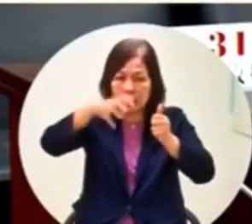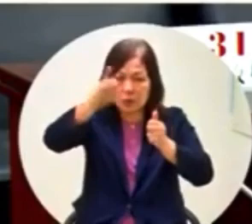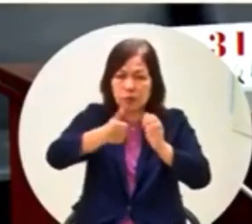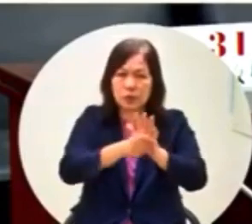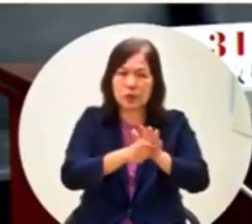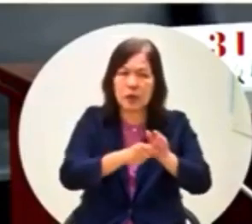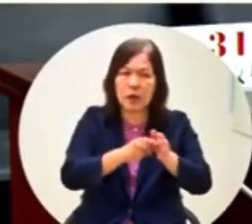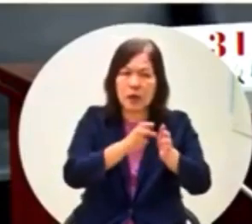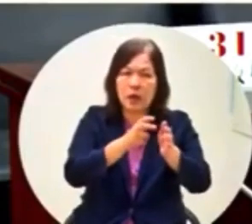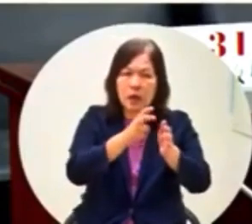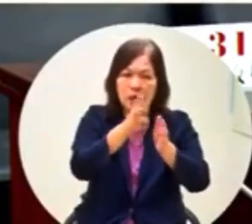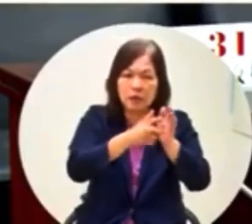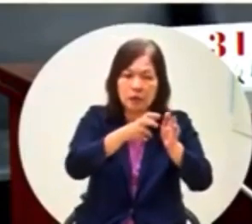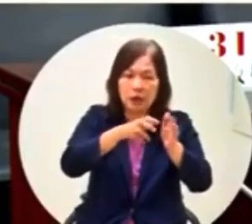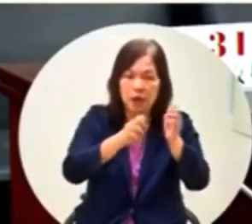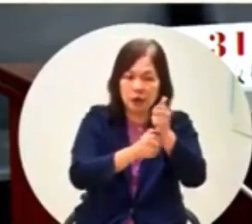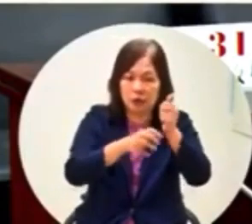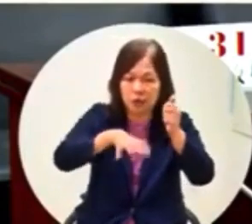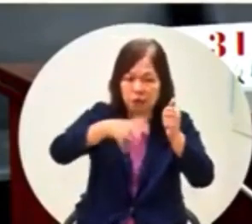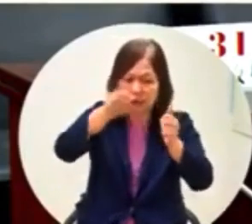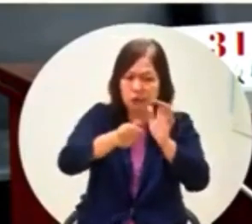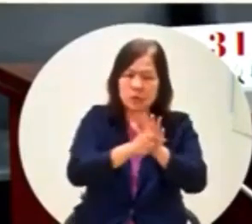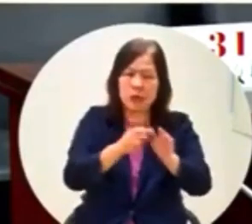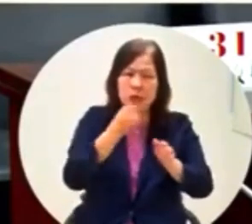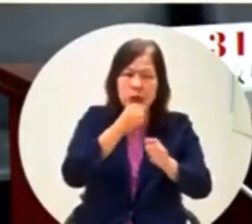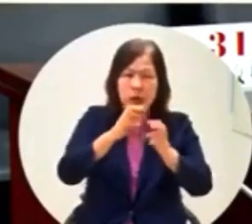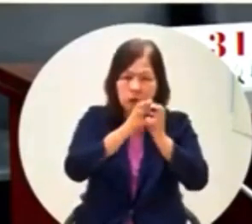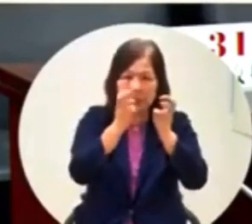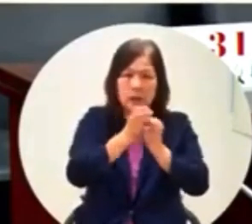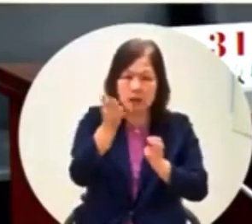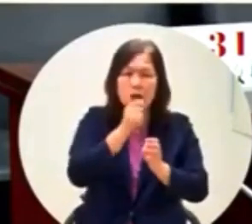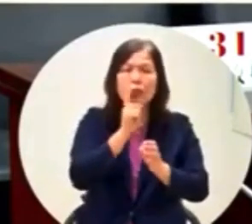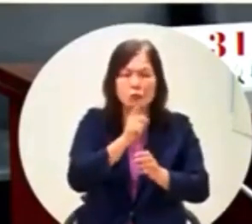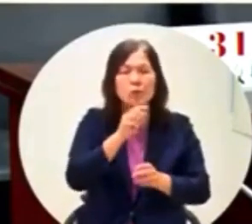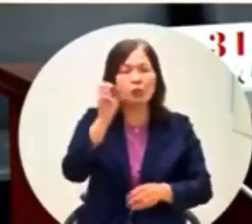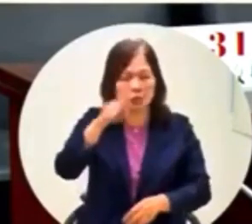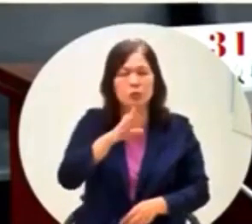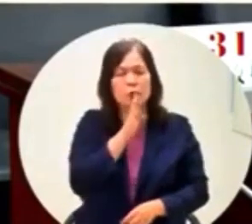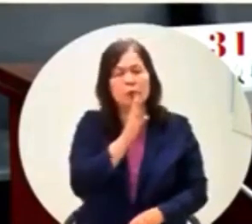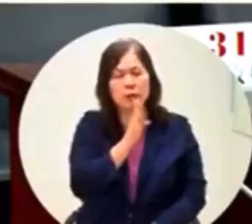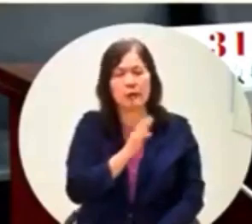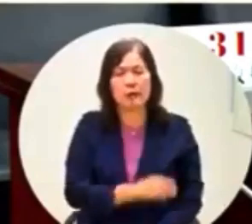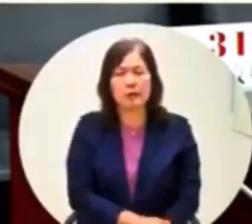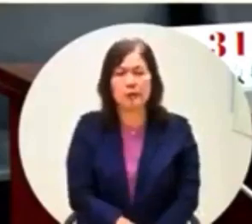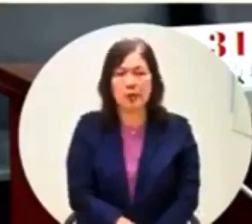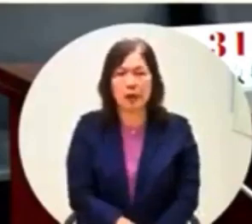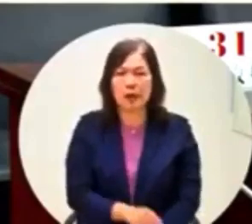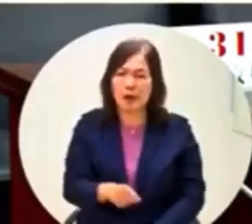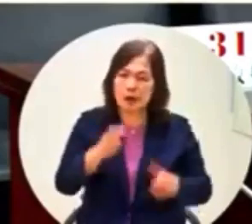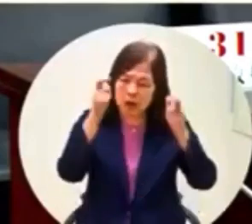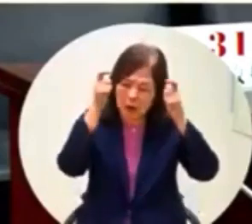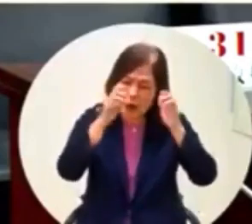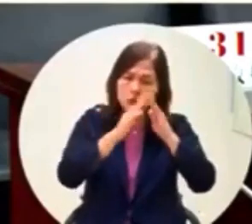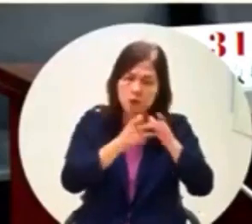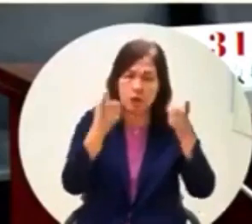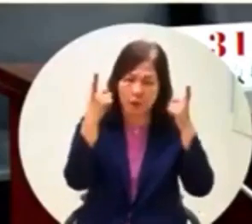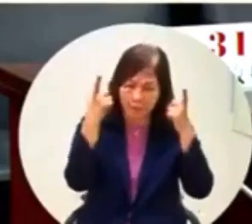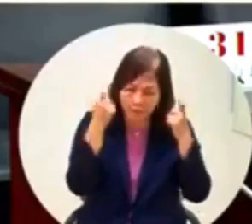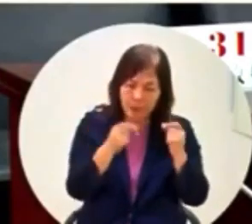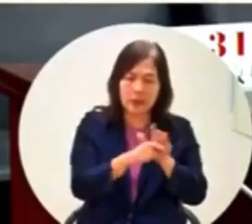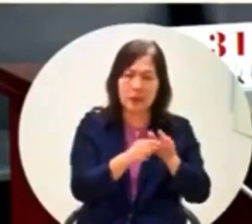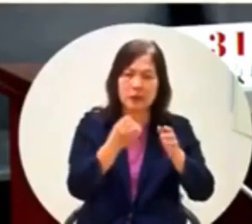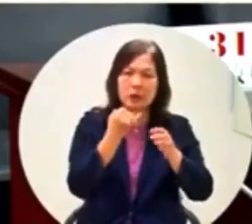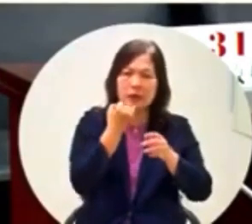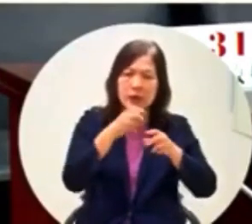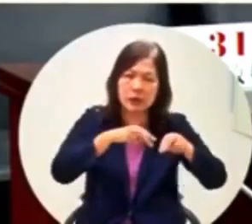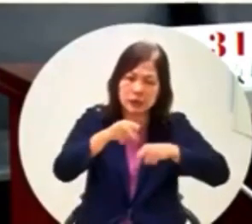铁道局的副局长杨正军那他就点头说是，那这样跟我们高雄市原本我们可行性研究